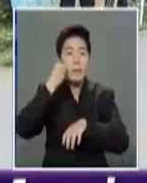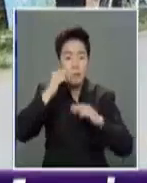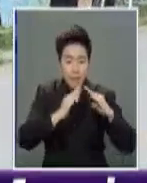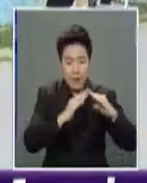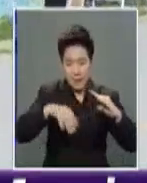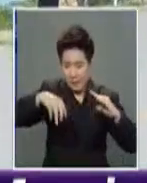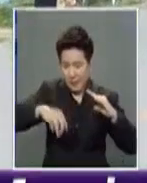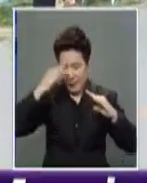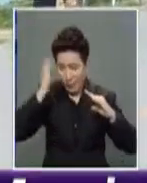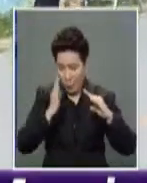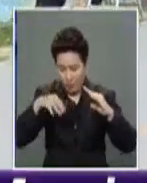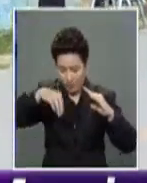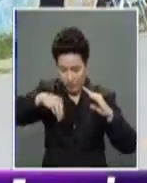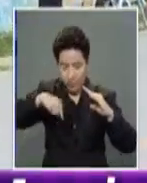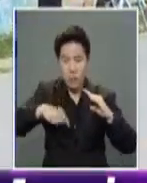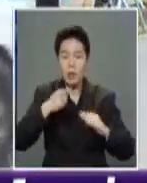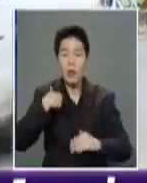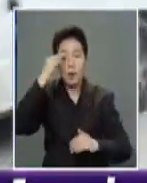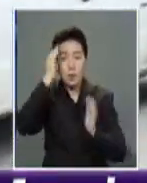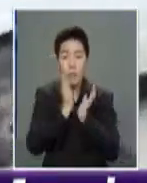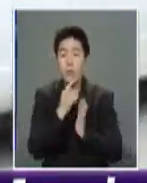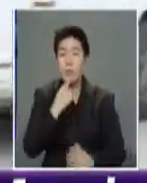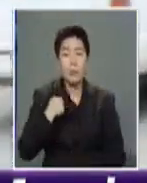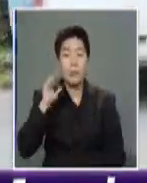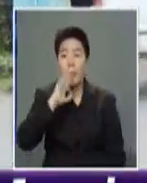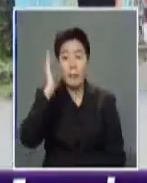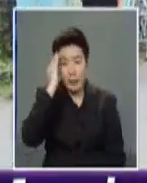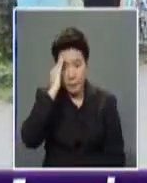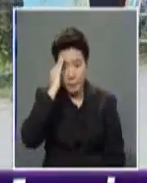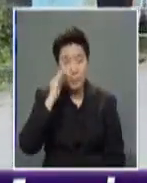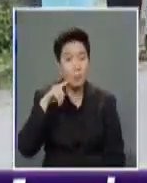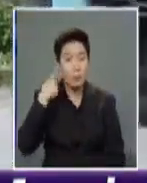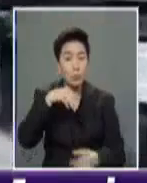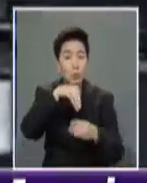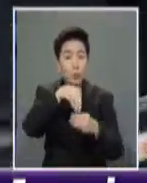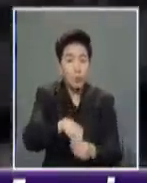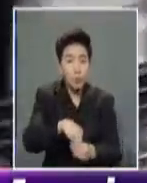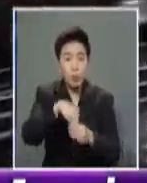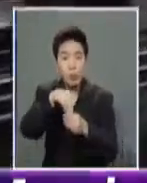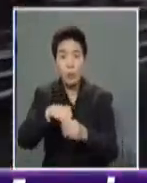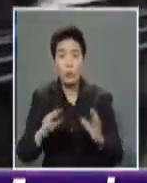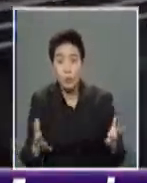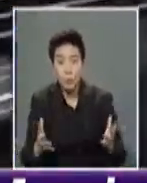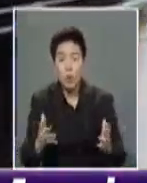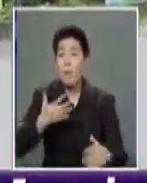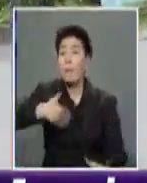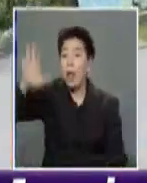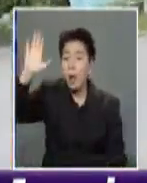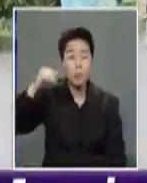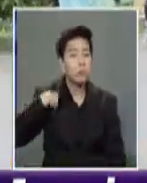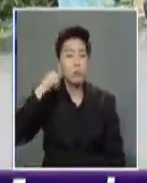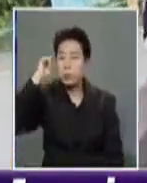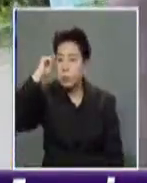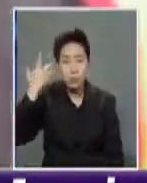บ้านพักของนางสาวยิ่งลักษณ์นะคะก็ได้คำตอบว่ายังไม่ทราบนะคะว่านางสาวยิ่งลักษณ์ยังอยู่ภายในบ้านหรือเดินทางออกไปข้างนอ